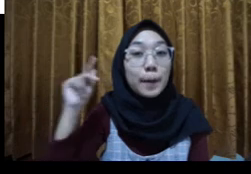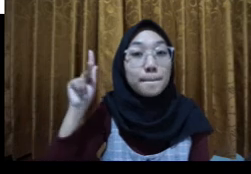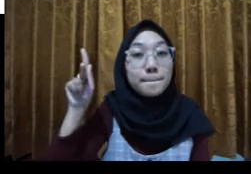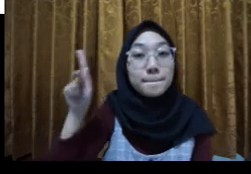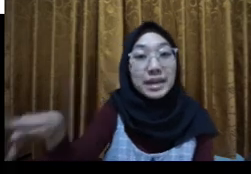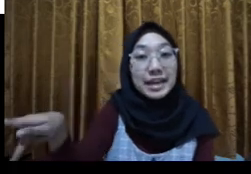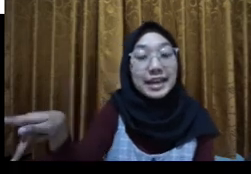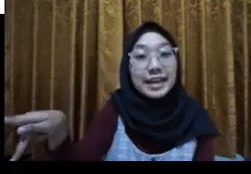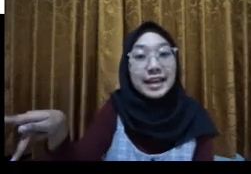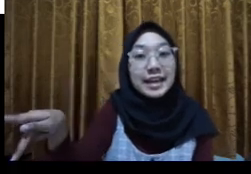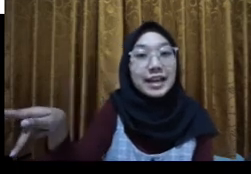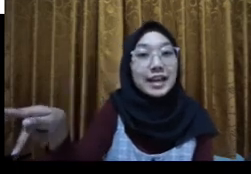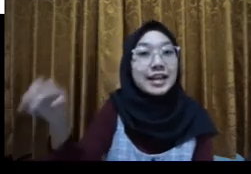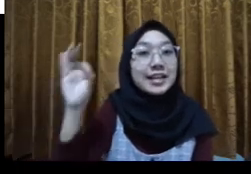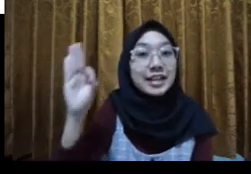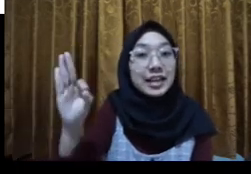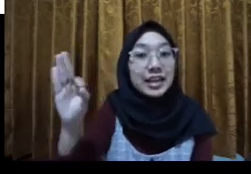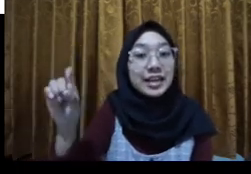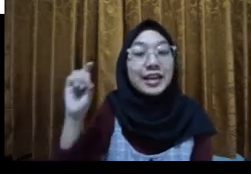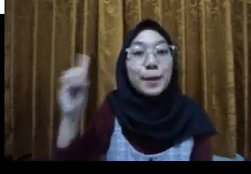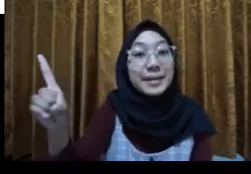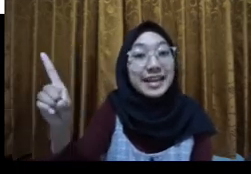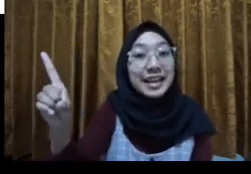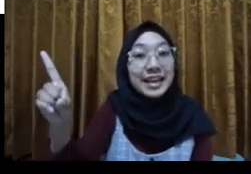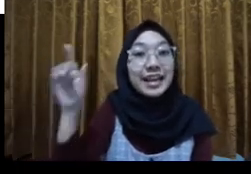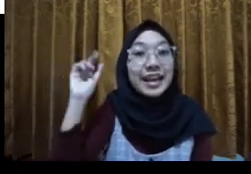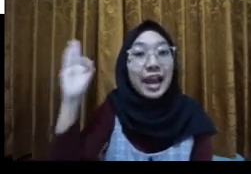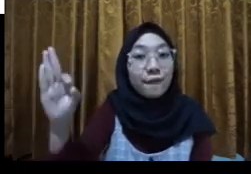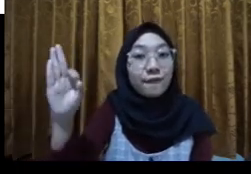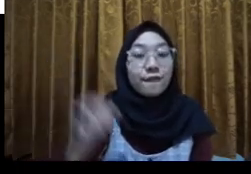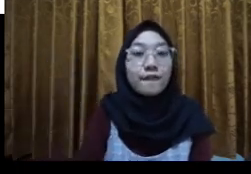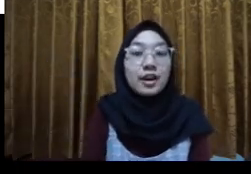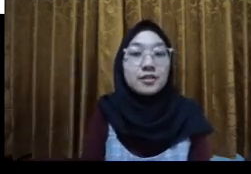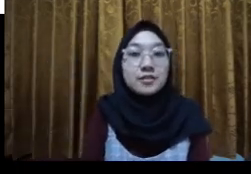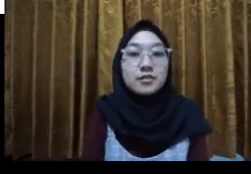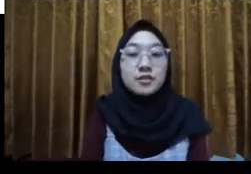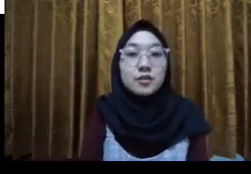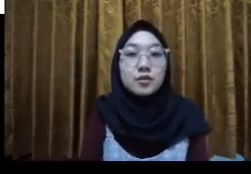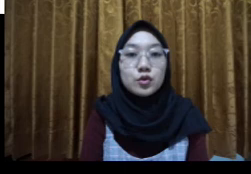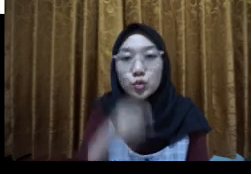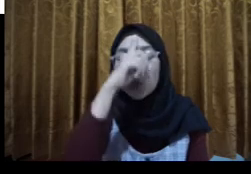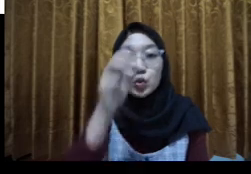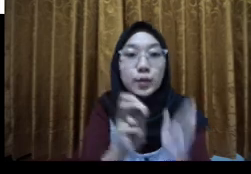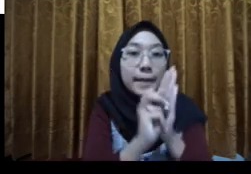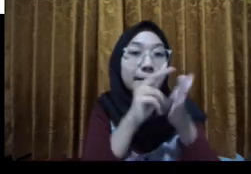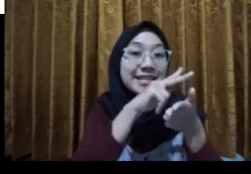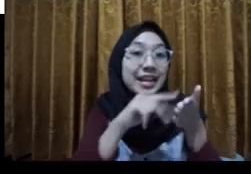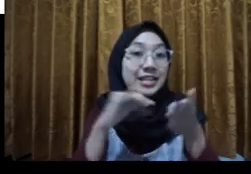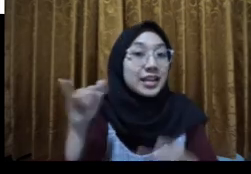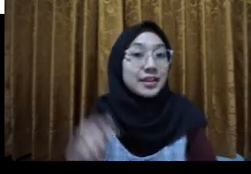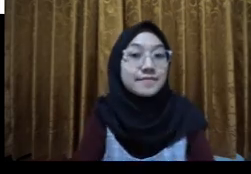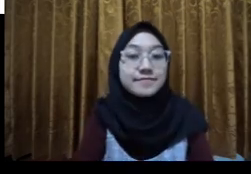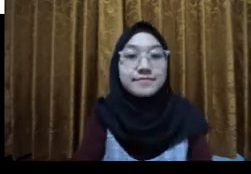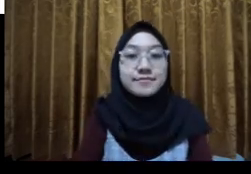Claim Jakarta Forbidden City. Nah, biasanya ini cuma cover-covernya ya. Kita lompat langsung ke halaman 9